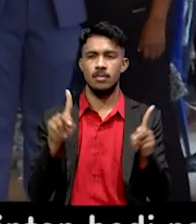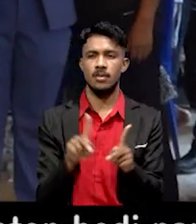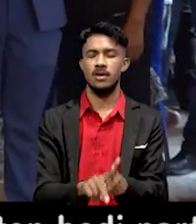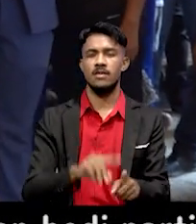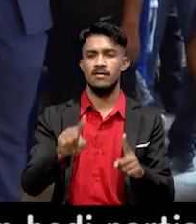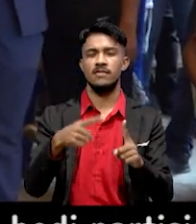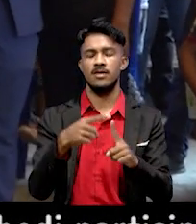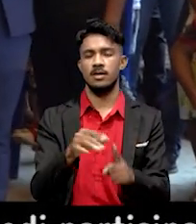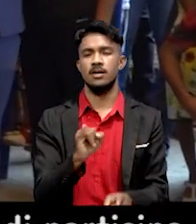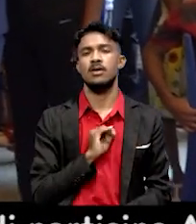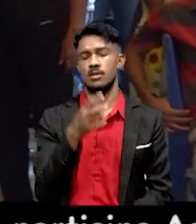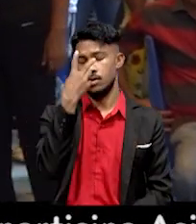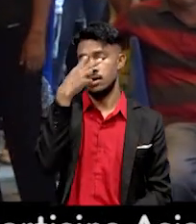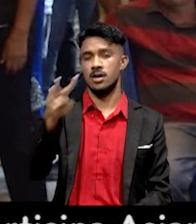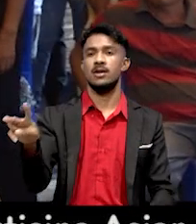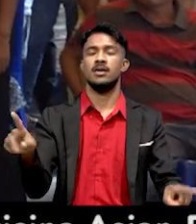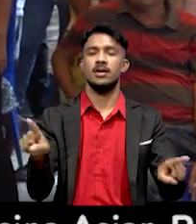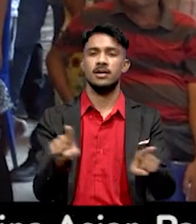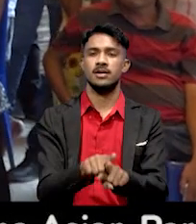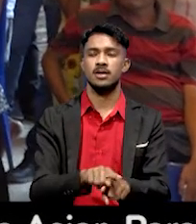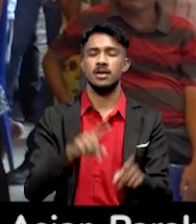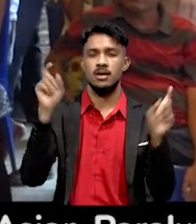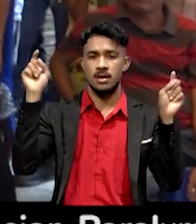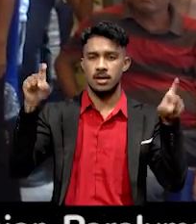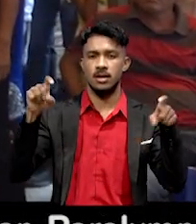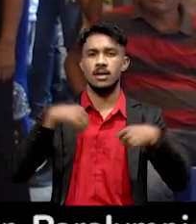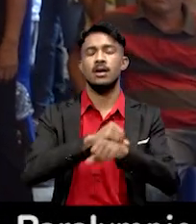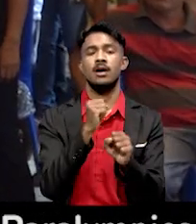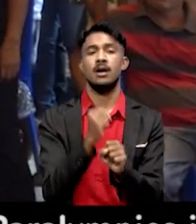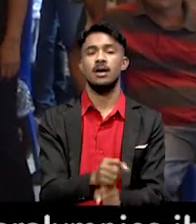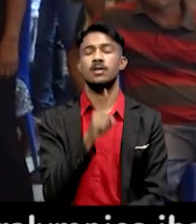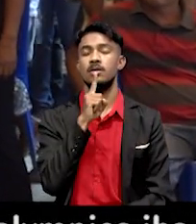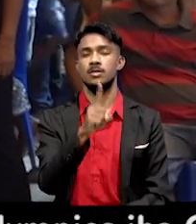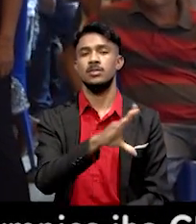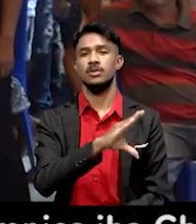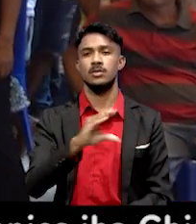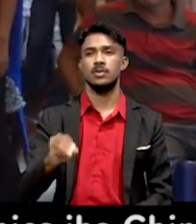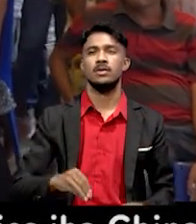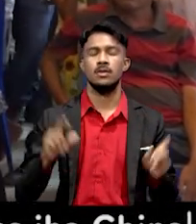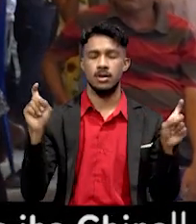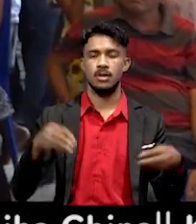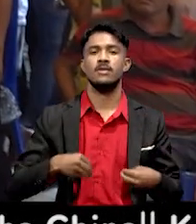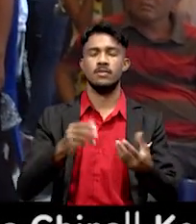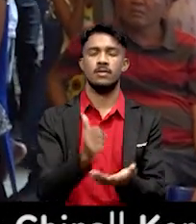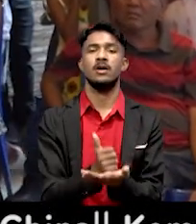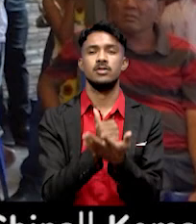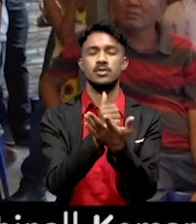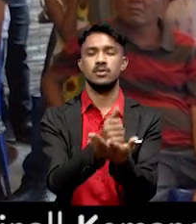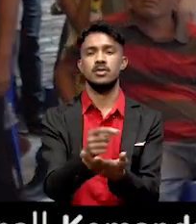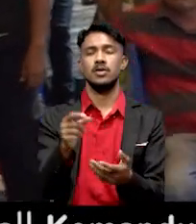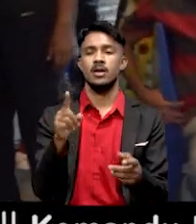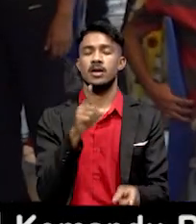kata buatne tinggi halu duni. Tinggi lolo duni liman. Ba